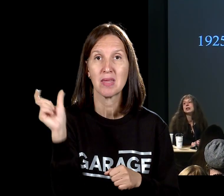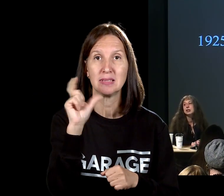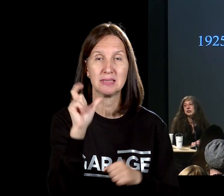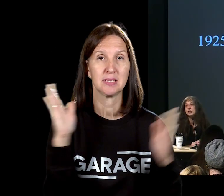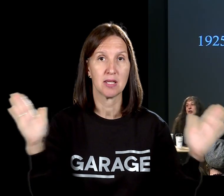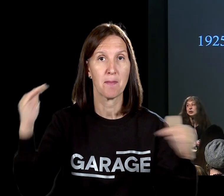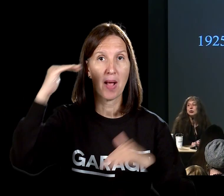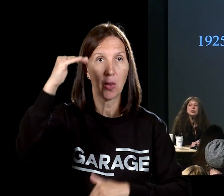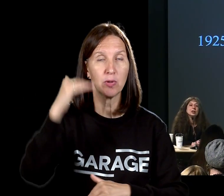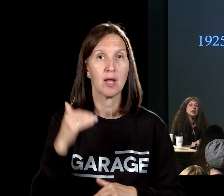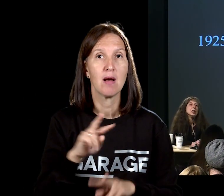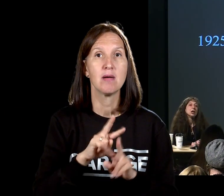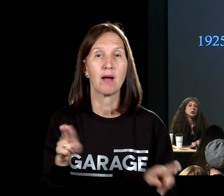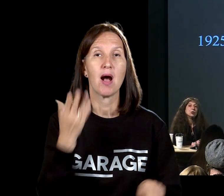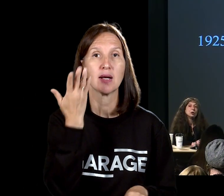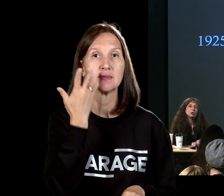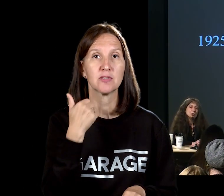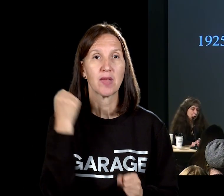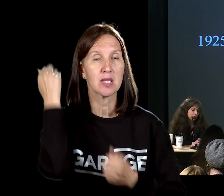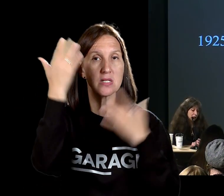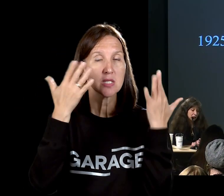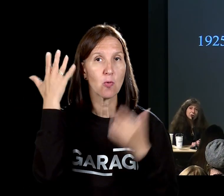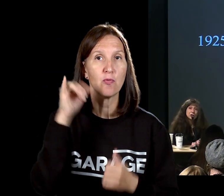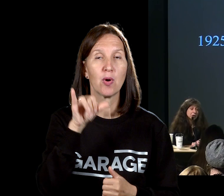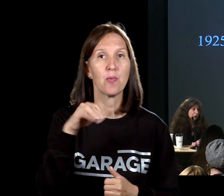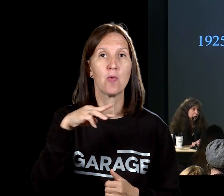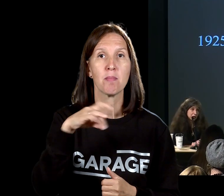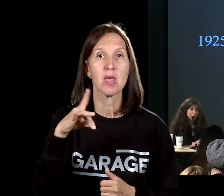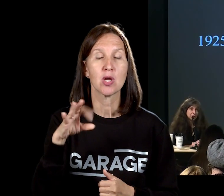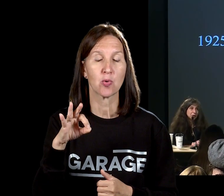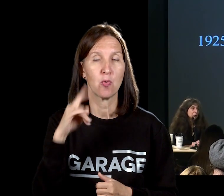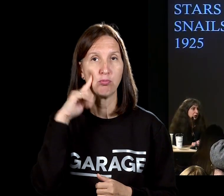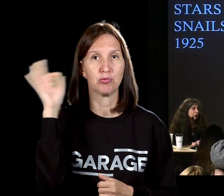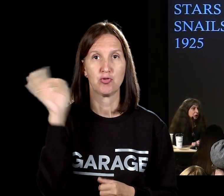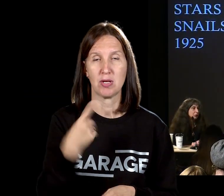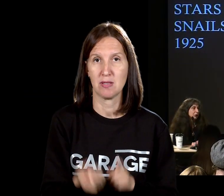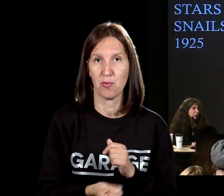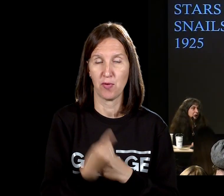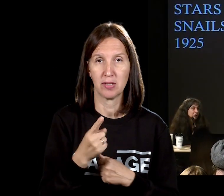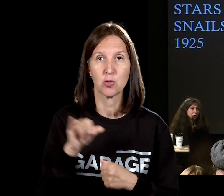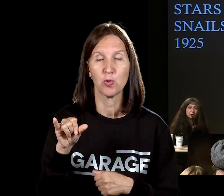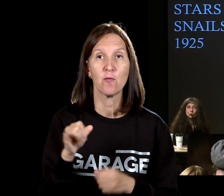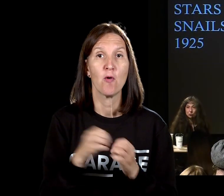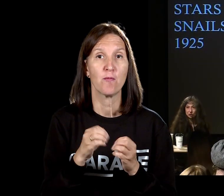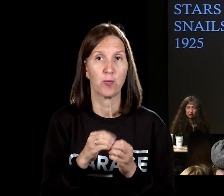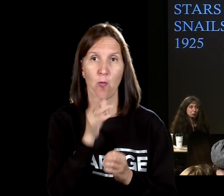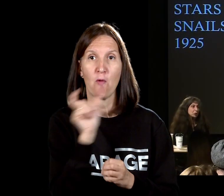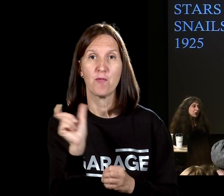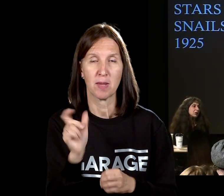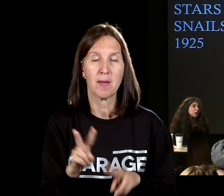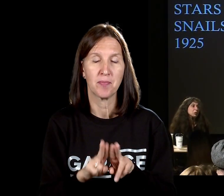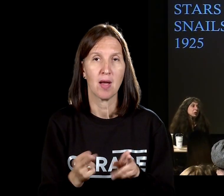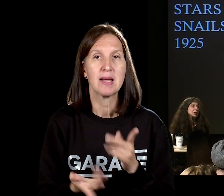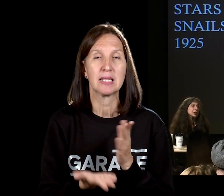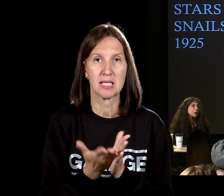полотна, синие как цвет снов, да, у Миро будет возвращаться довольно часто, хотя у него тогда же появляются достаточно темные